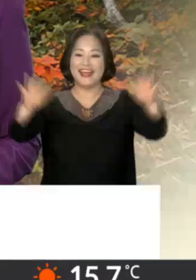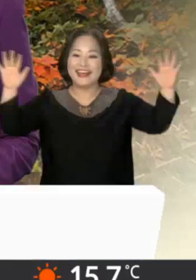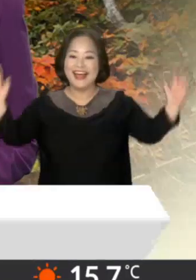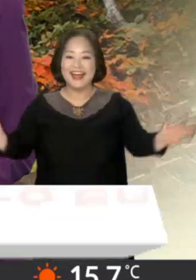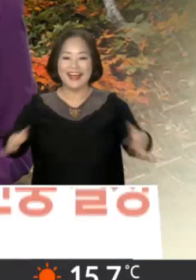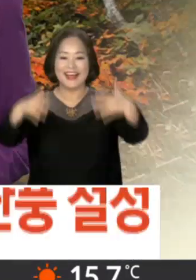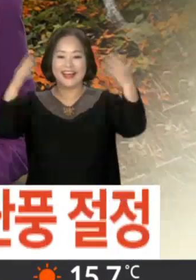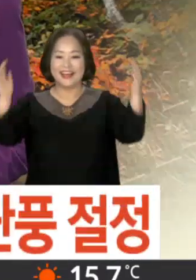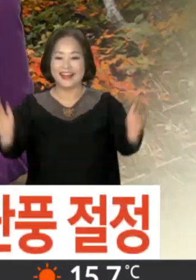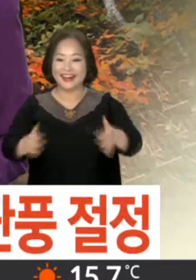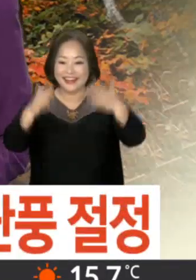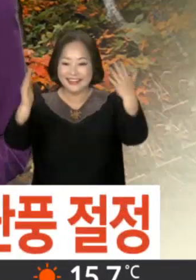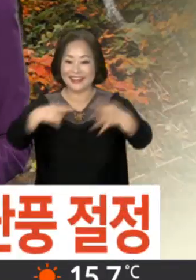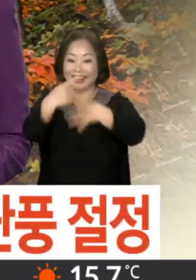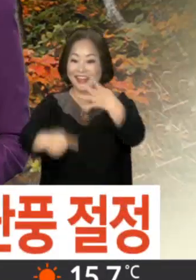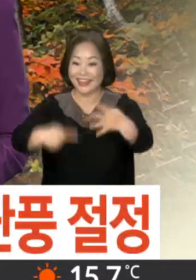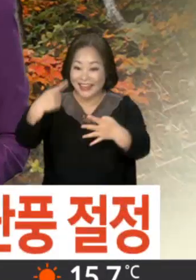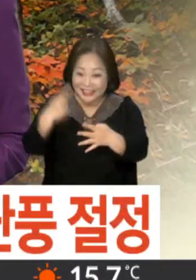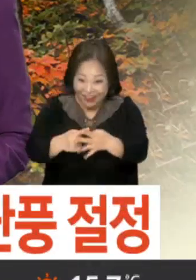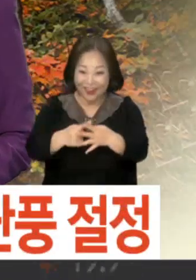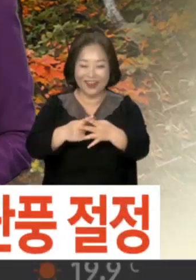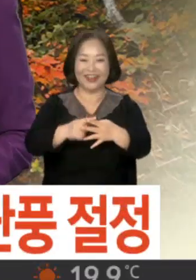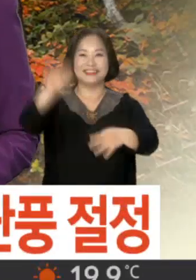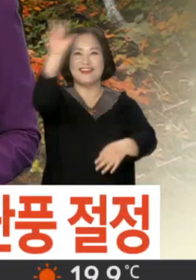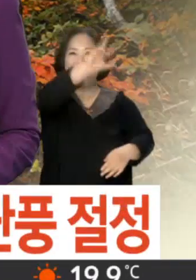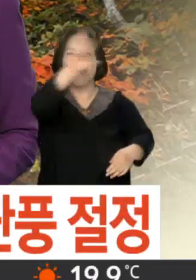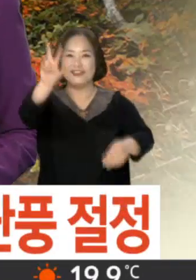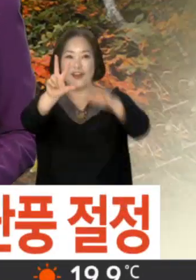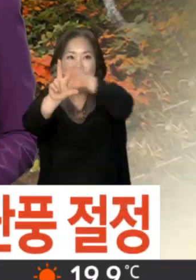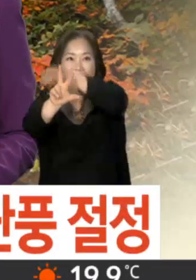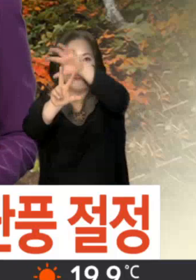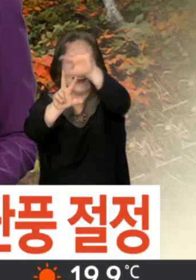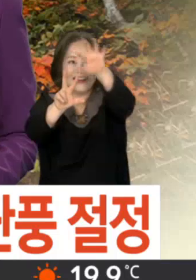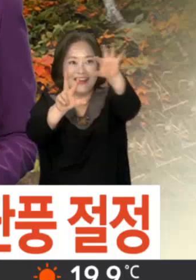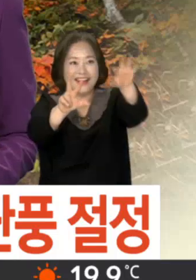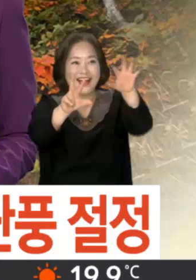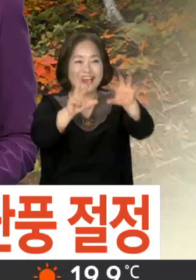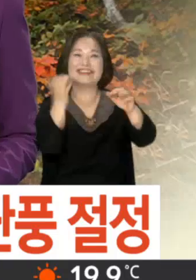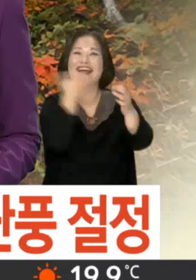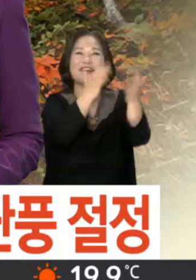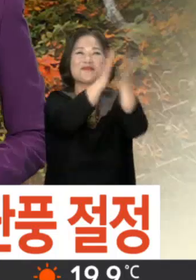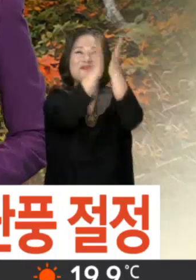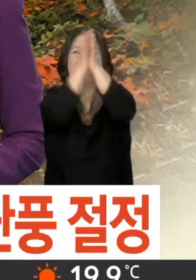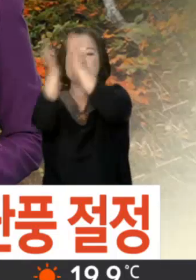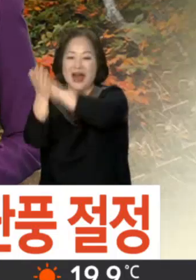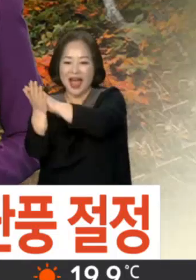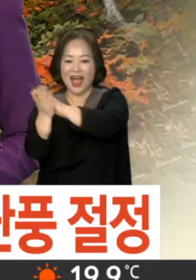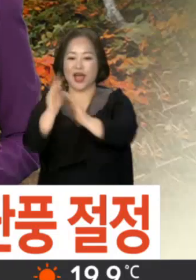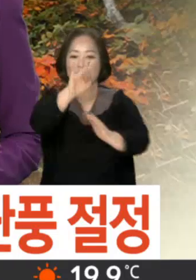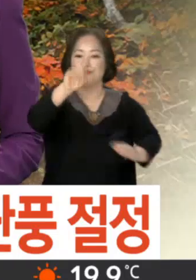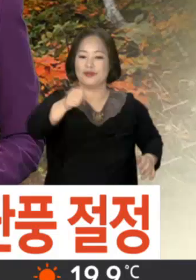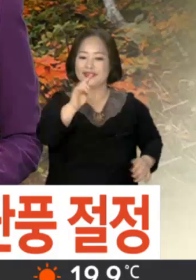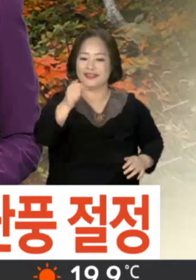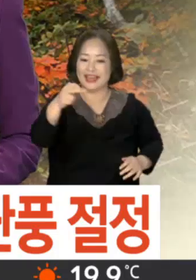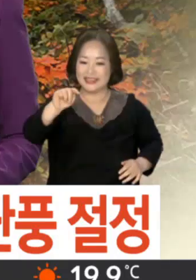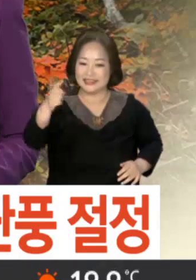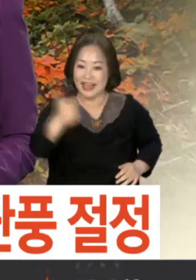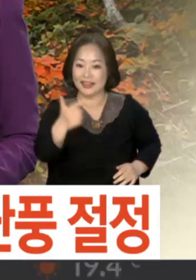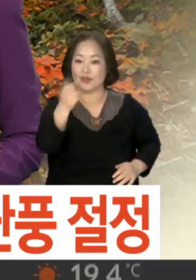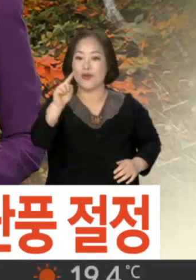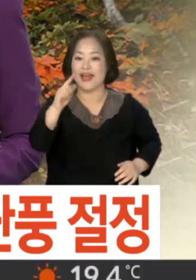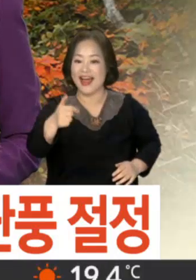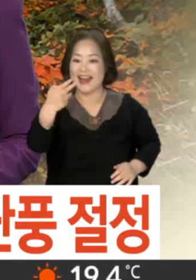네, 가을이 깊어가면서 전국 곳곳이 울긋불긋 단풍으로 물들고 있습니다. 설악산에 이어 북한산과 한라산도 오색